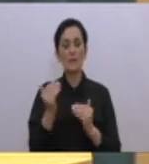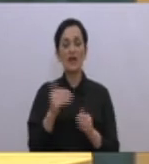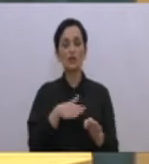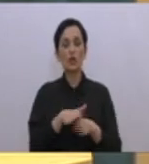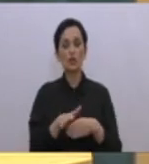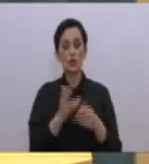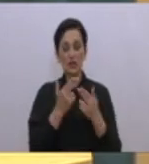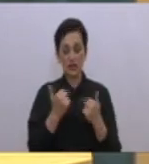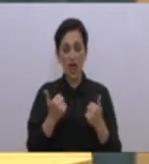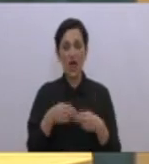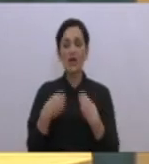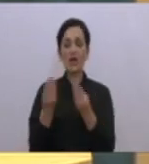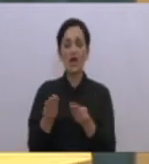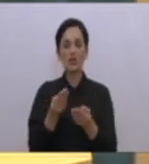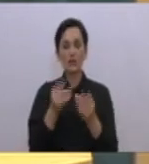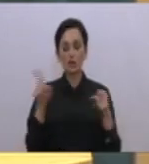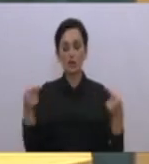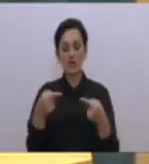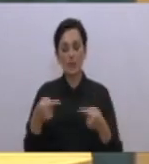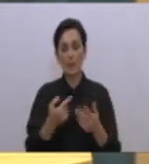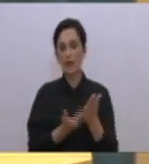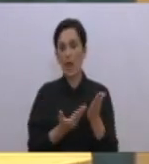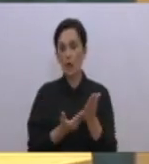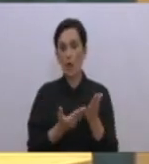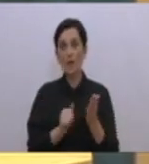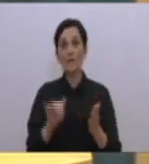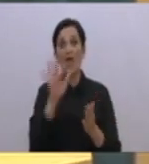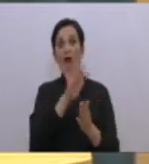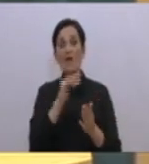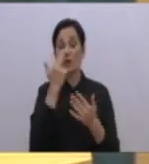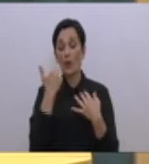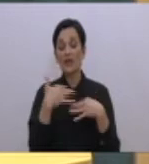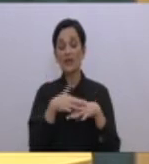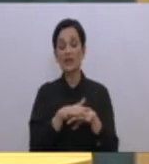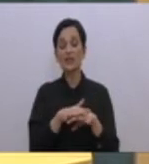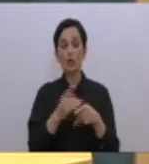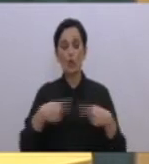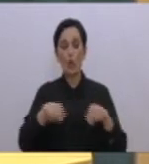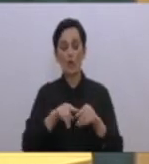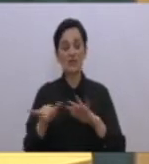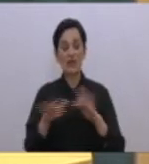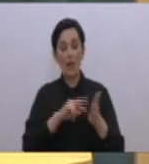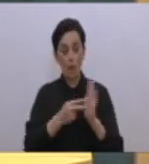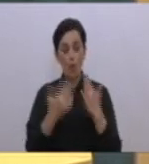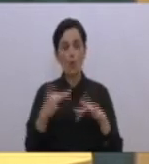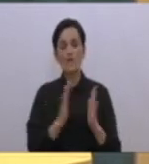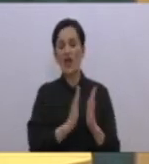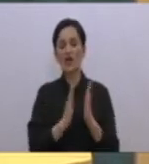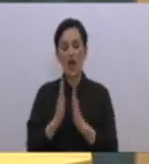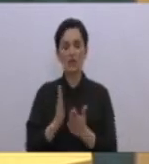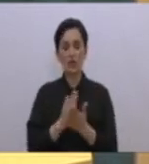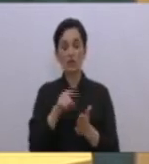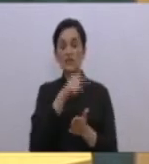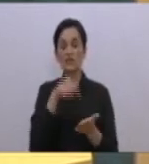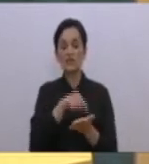შესრულებას და გასცემს შესაბამის რეკომენდაციებს. ევროპასთან ინტეგრაციის კომიტეტის სამოქმედო გეგმით უკვე განსაზღვრულია აღნიშნულ